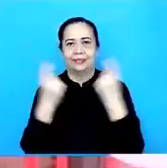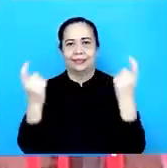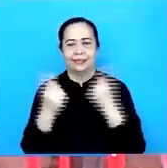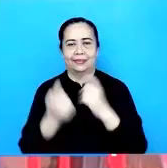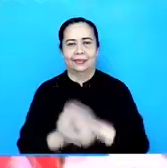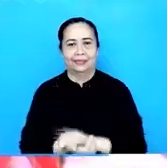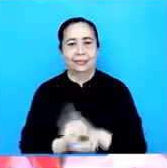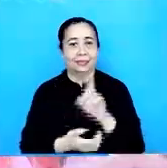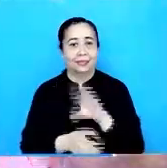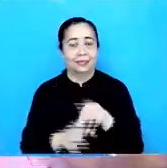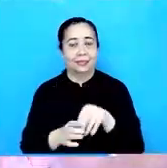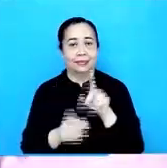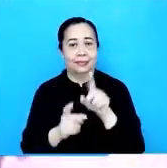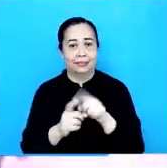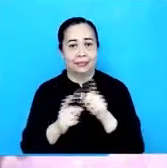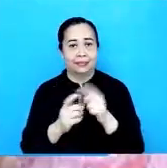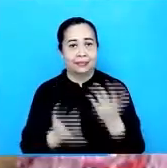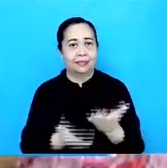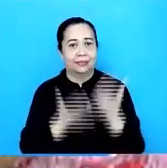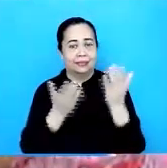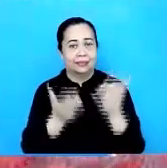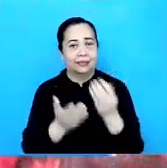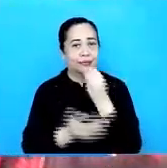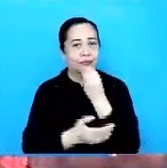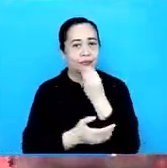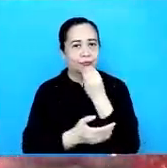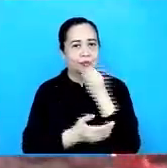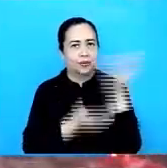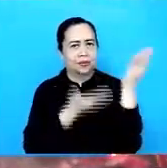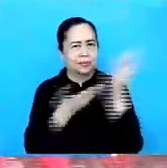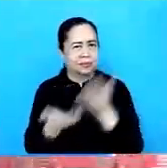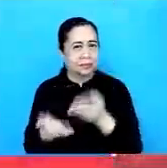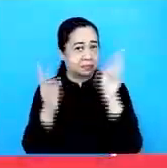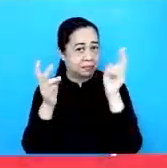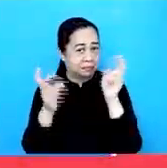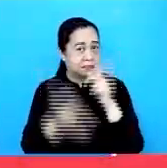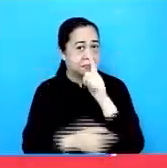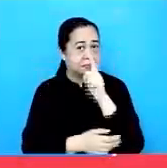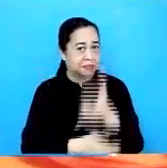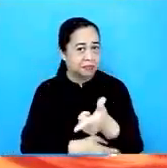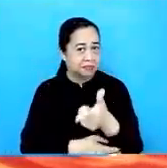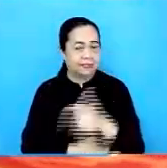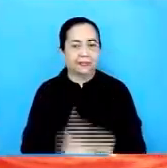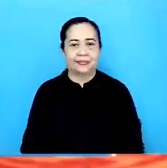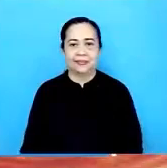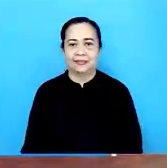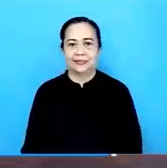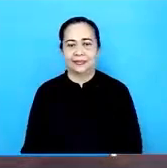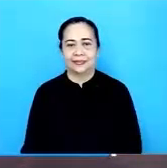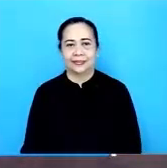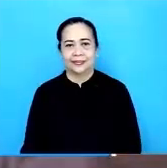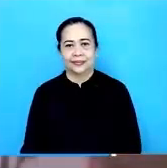Isa na nga riyan ang pag-aalay ng mga pagkaing nagdadala raw ng swerte.